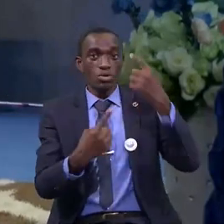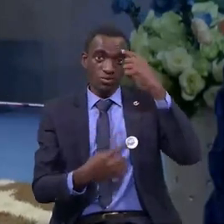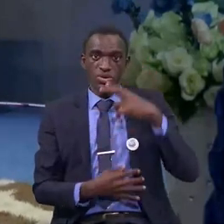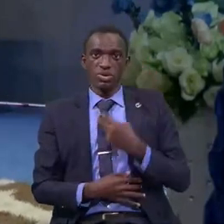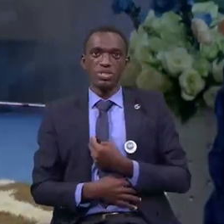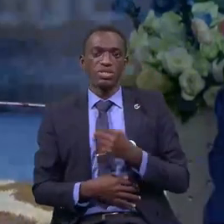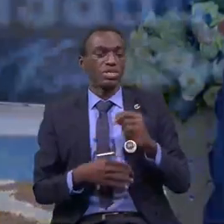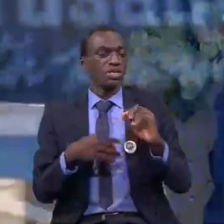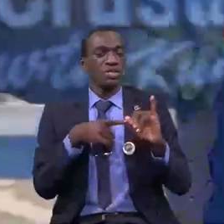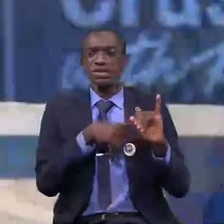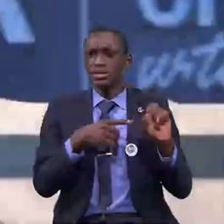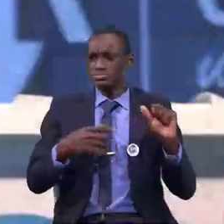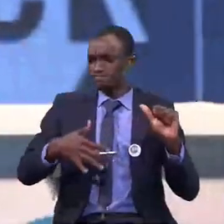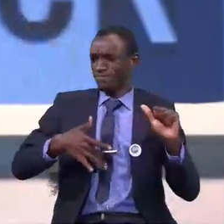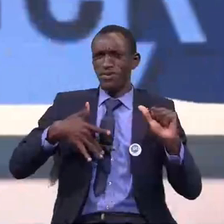nous?